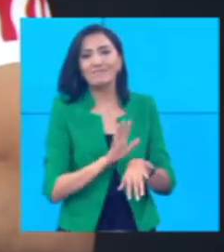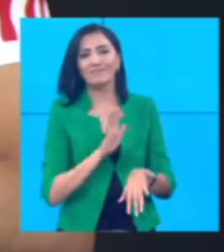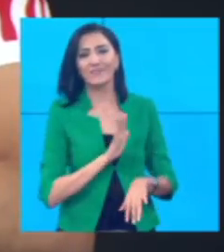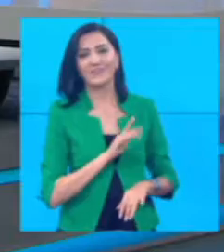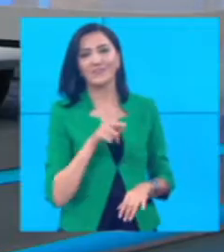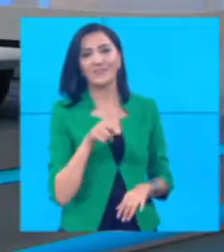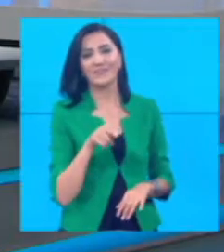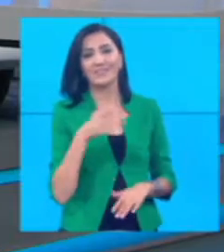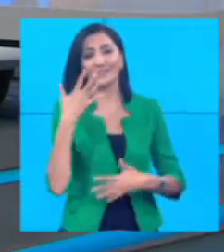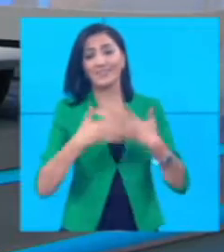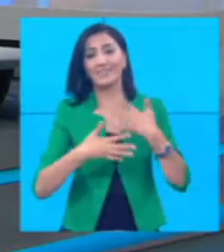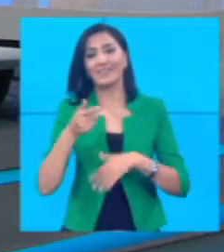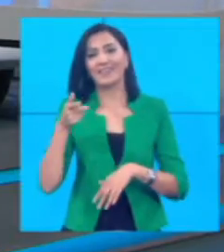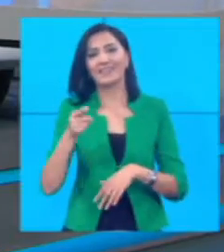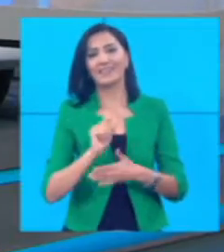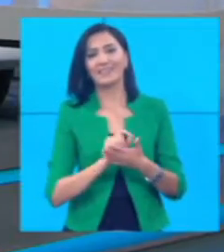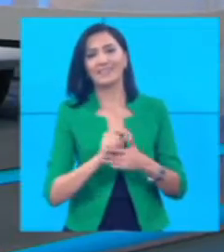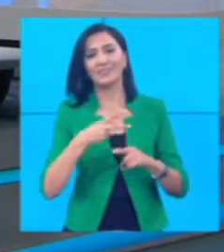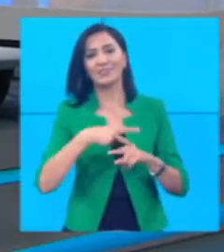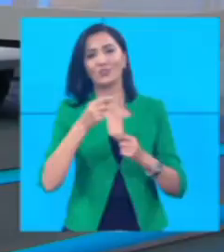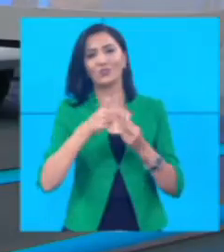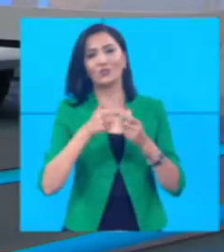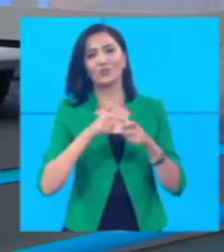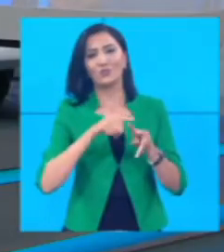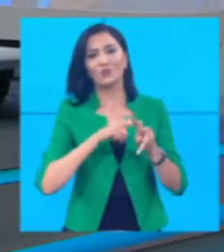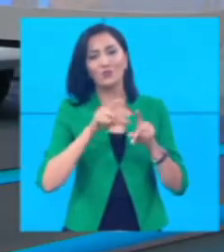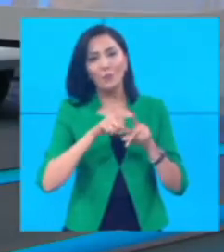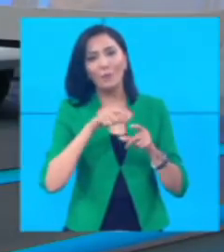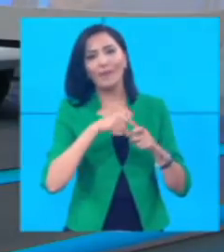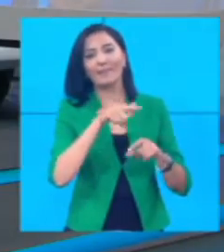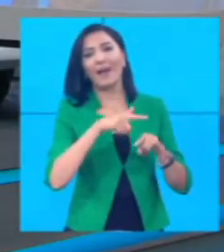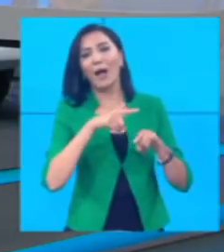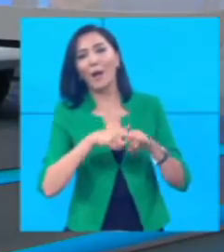abi VT'leri oynatıyor. Arkada işte yazıyor işte Zübeyde'nin,